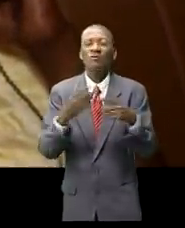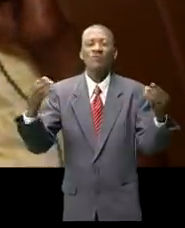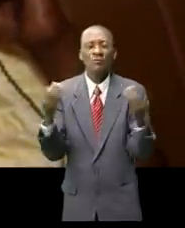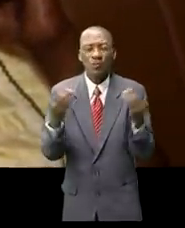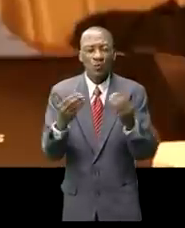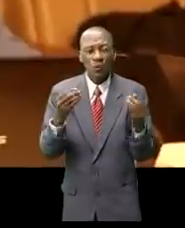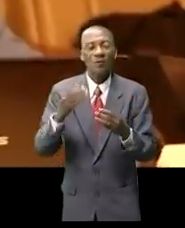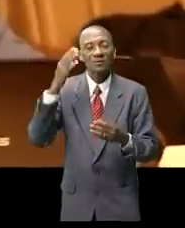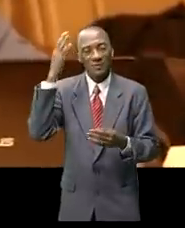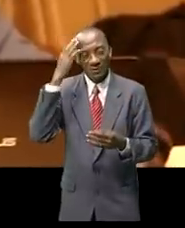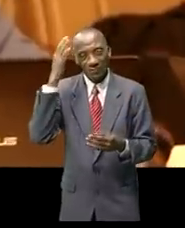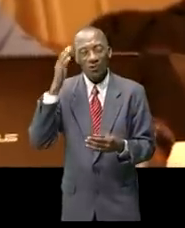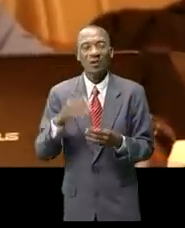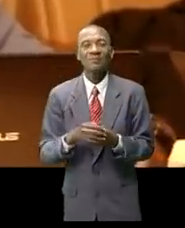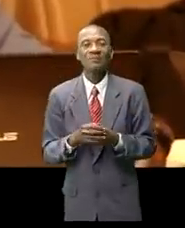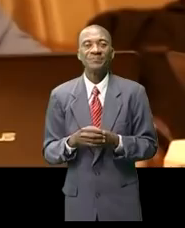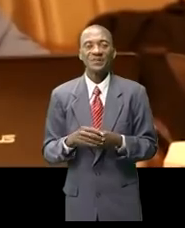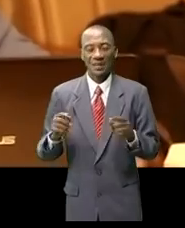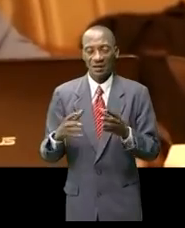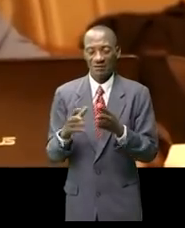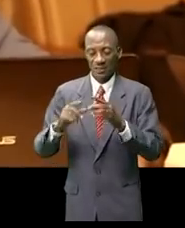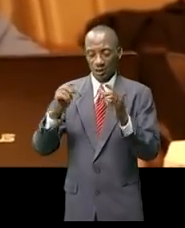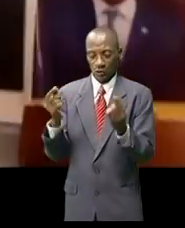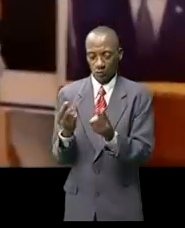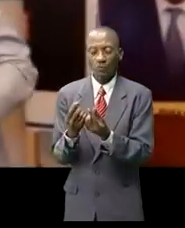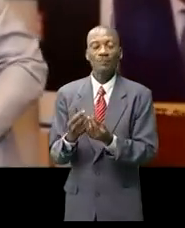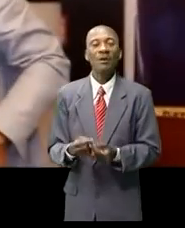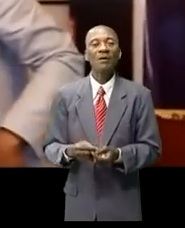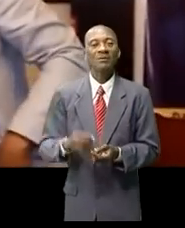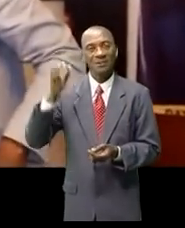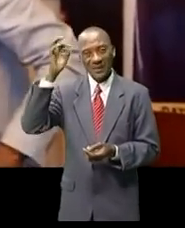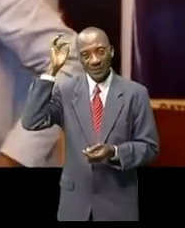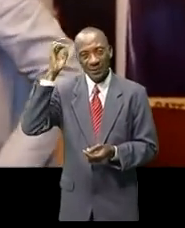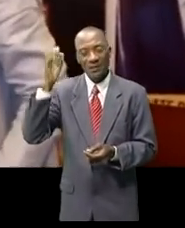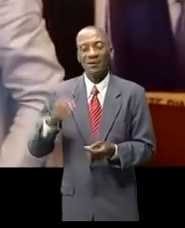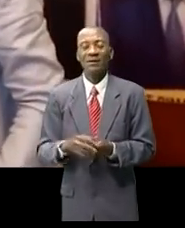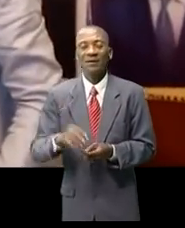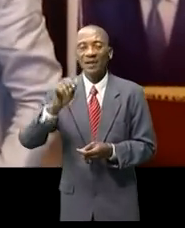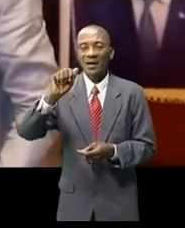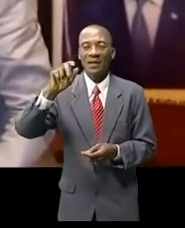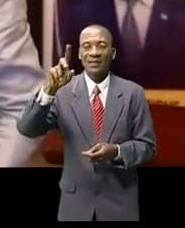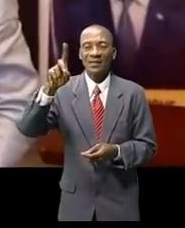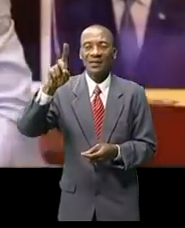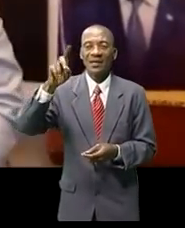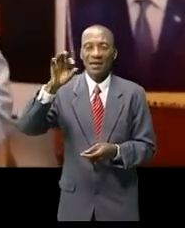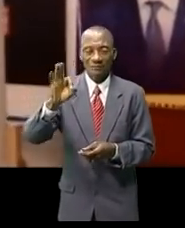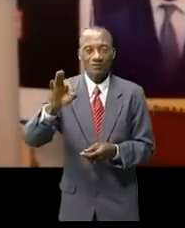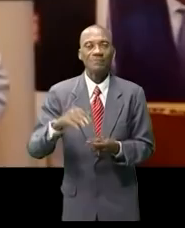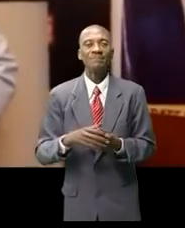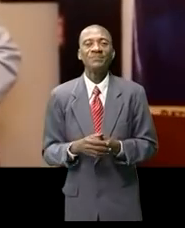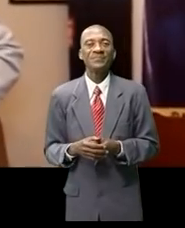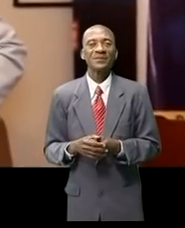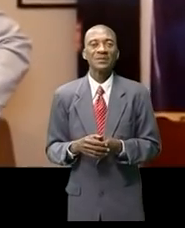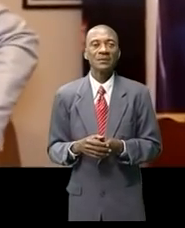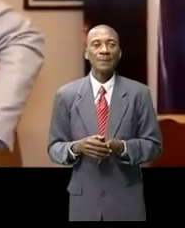lieux occupés par les généraux des ADEF. Dans le volet économique, Florent Moucha est revenu sur la manière d'apprécier le gouvernement avec, entre